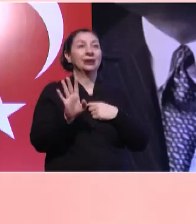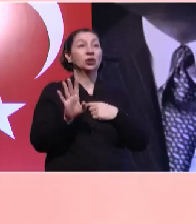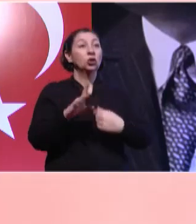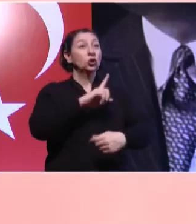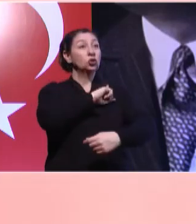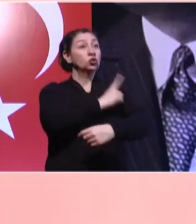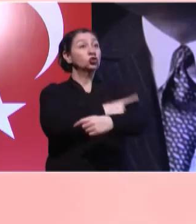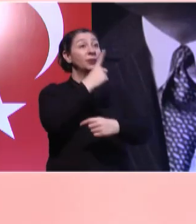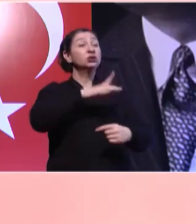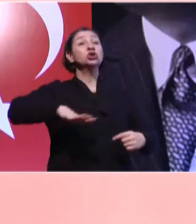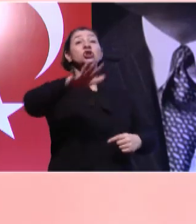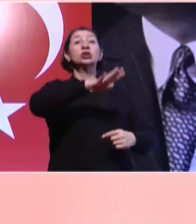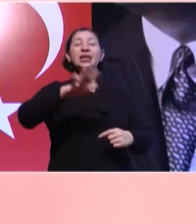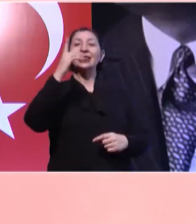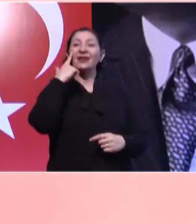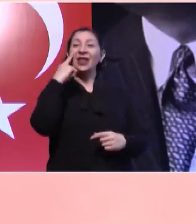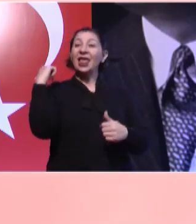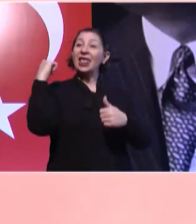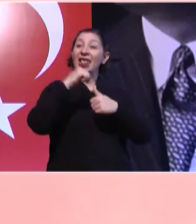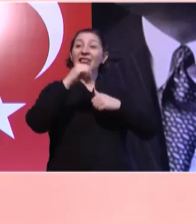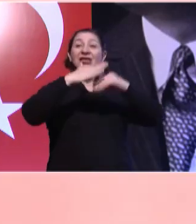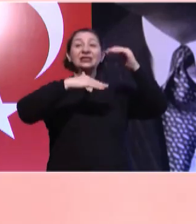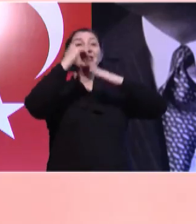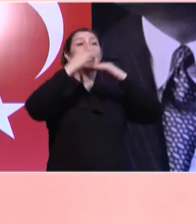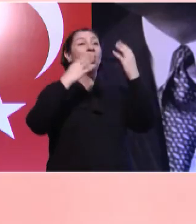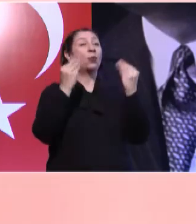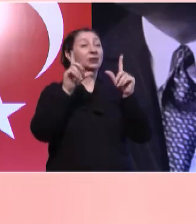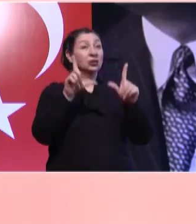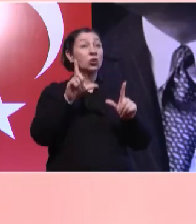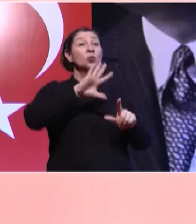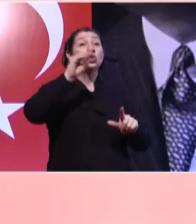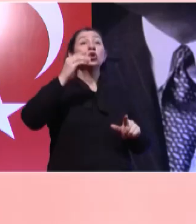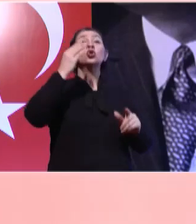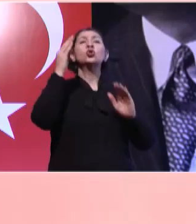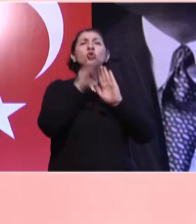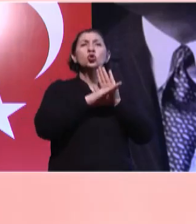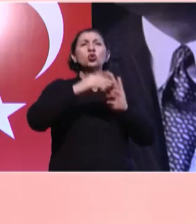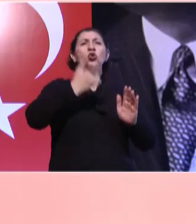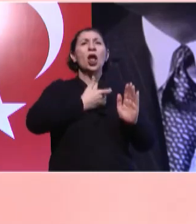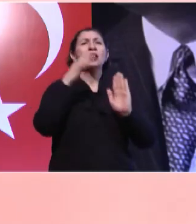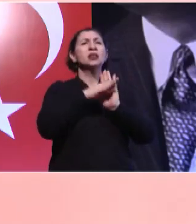Güçlü bir sosyal devleti yeniden inşa etmek zorundayız. Bütün kurum ve kurallarıyla.